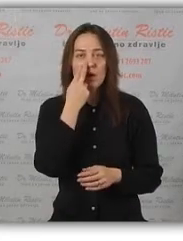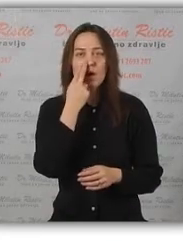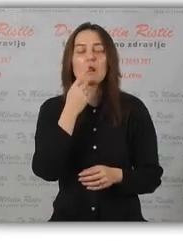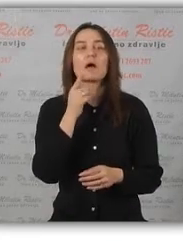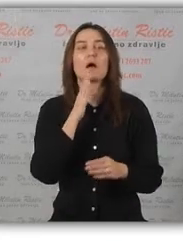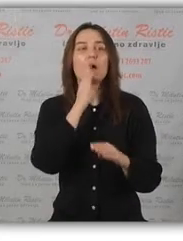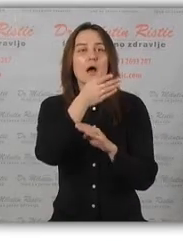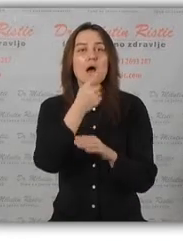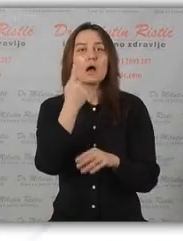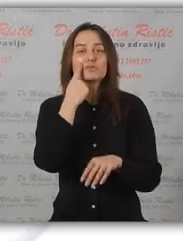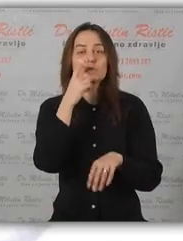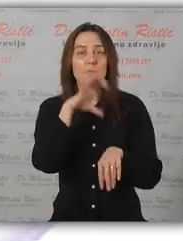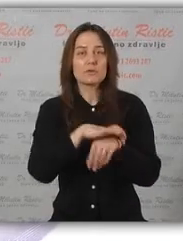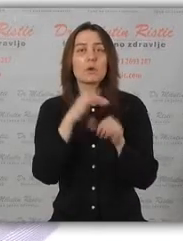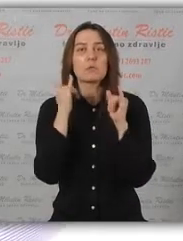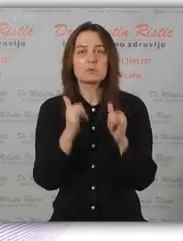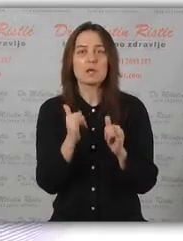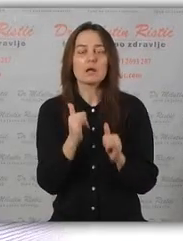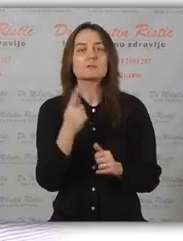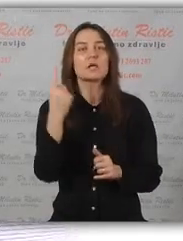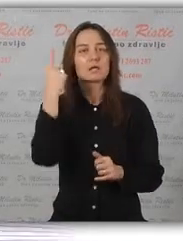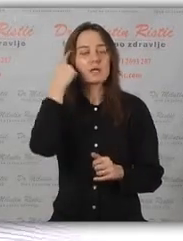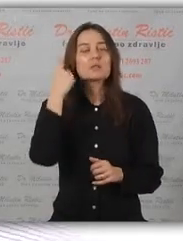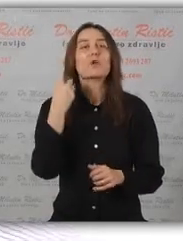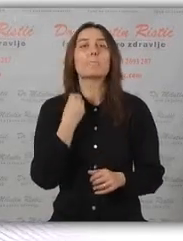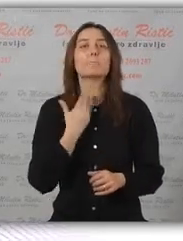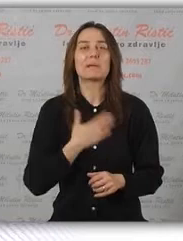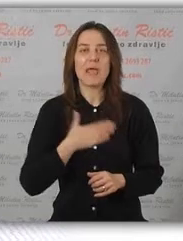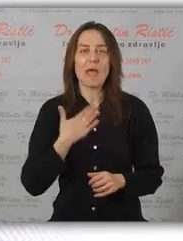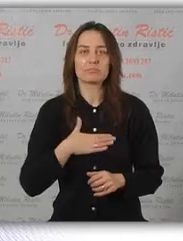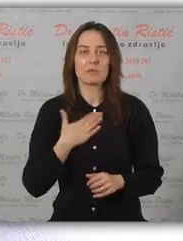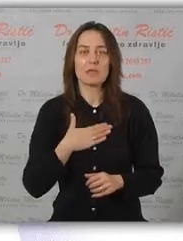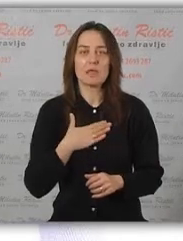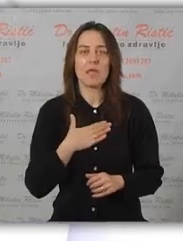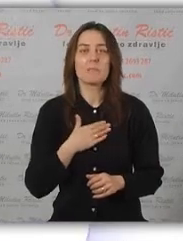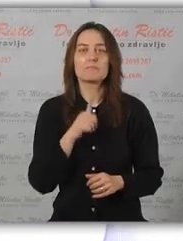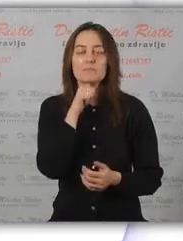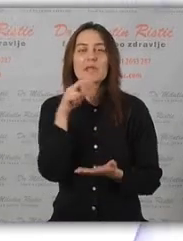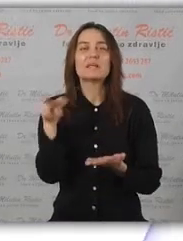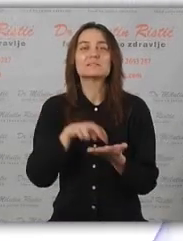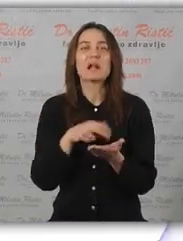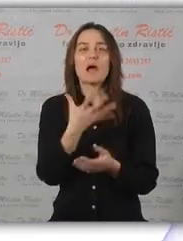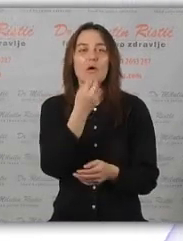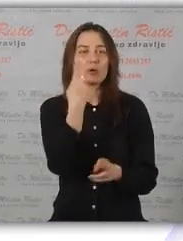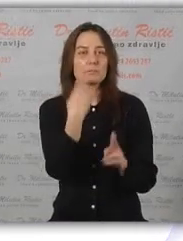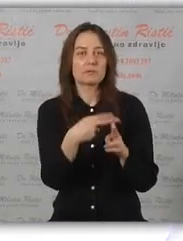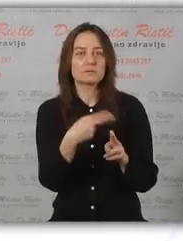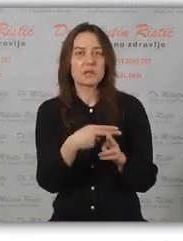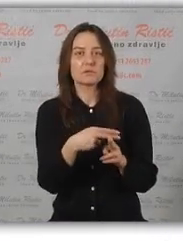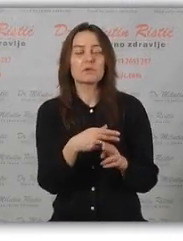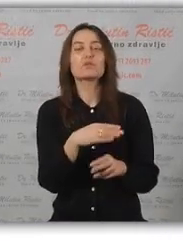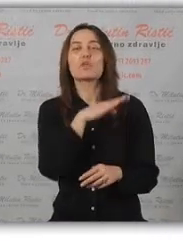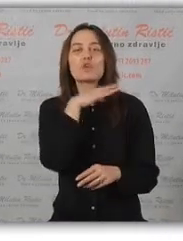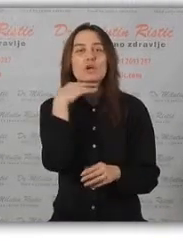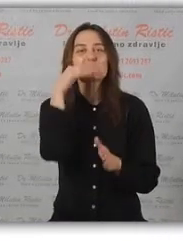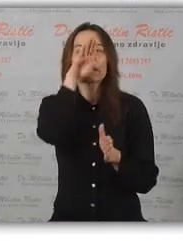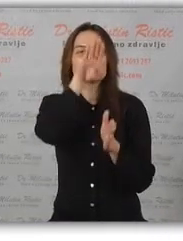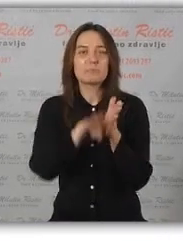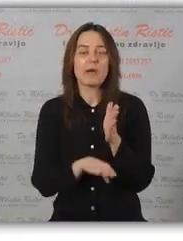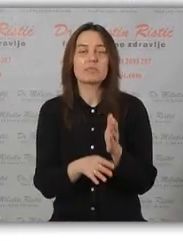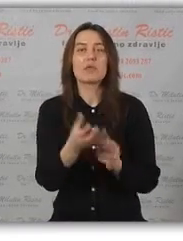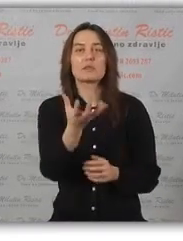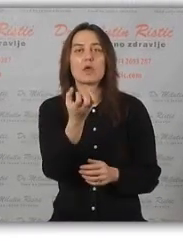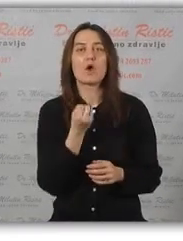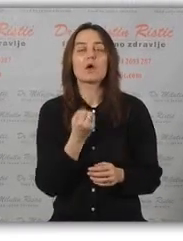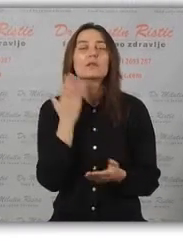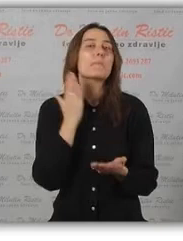bolnu reakciju, poslede stomatologu su danas postale znatno prijatnije i strah kod pacijenata je dosta